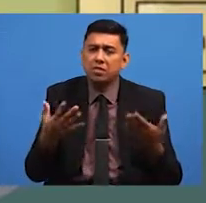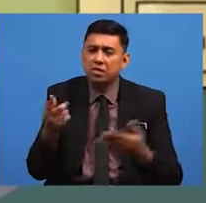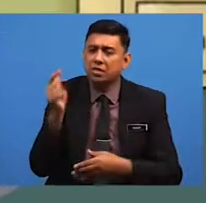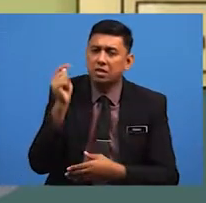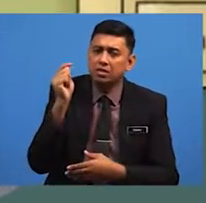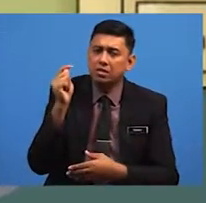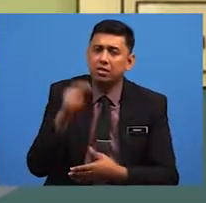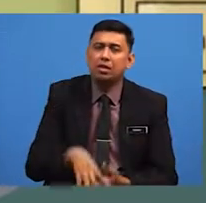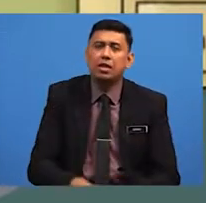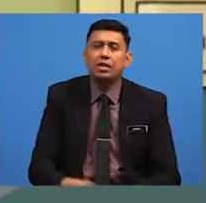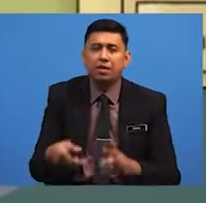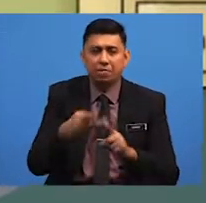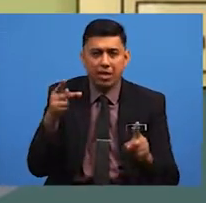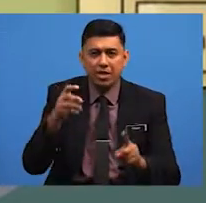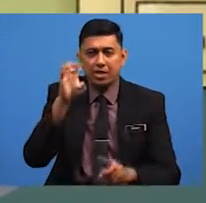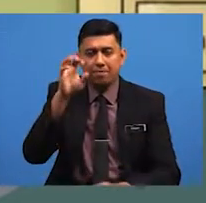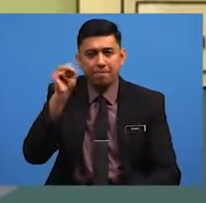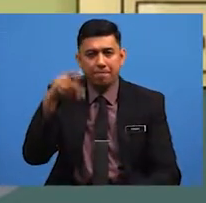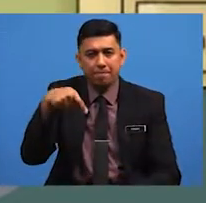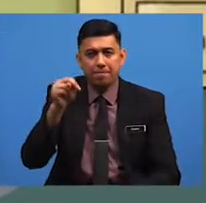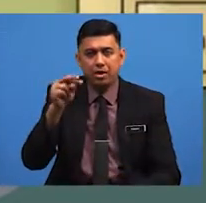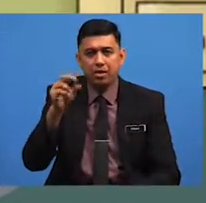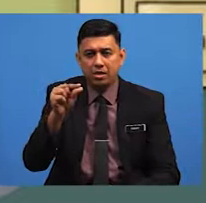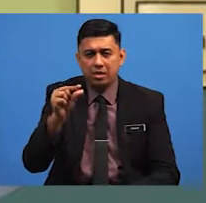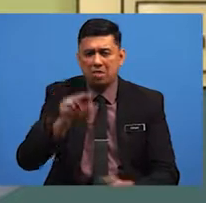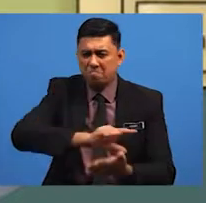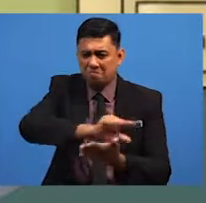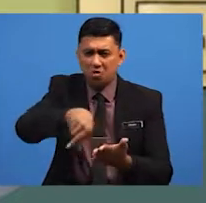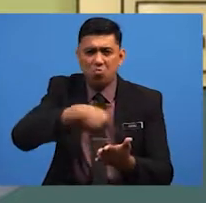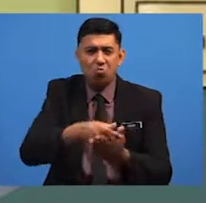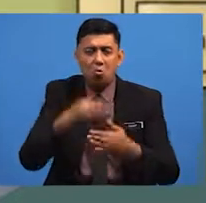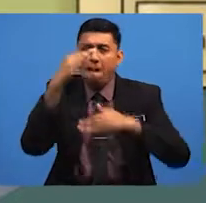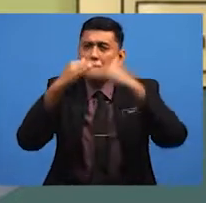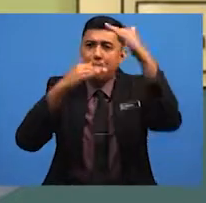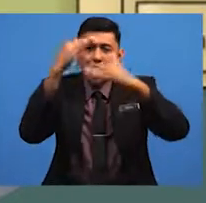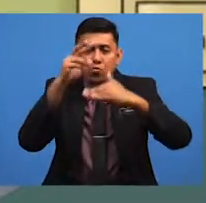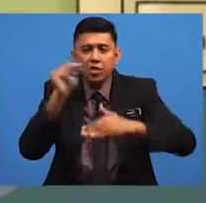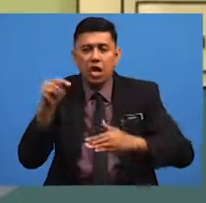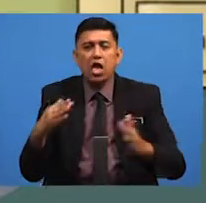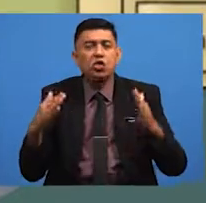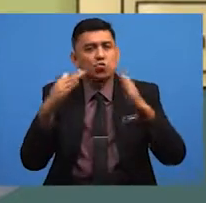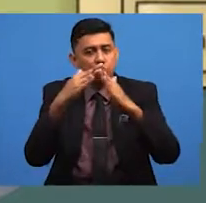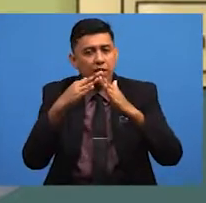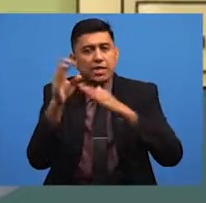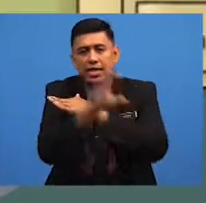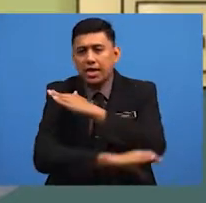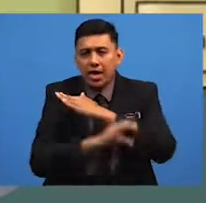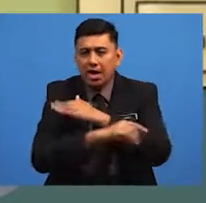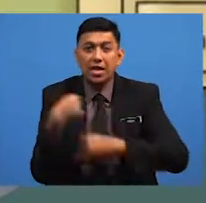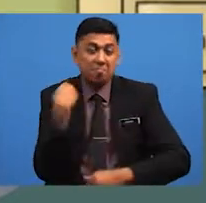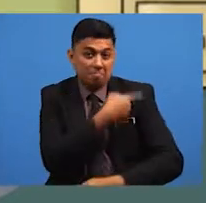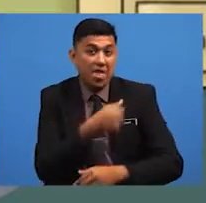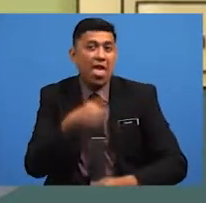hidroelektrik untuk dia geh kan ke seluruh bangunan atau rumah Din Regita